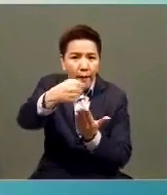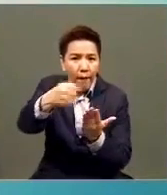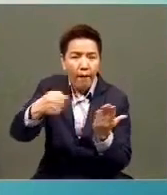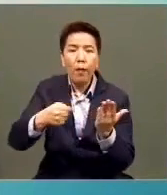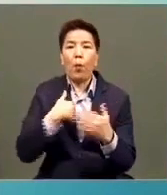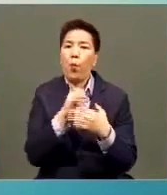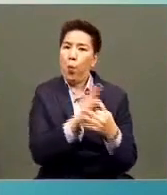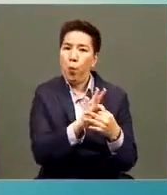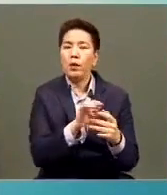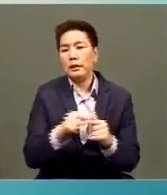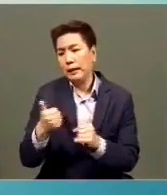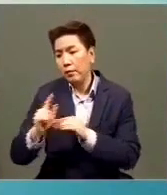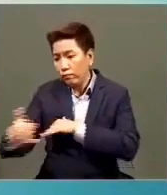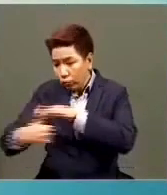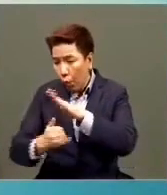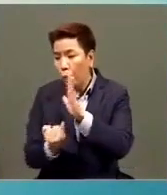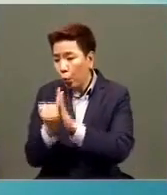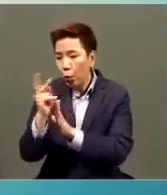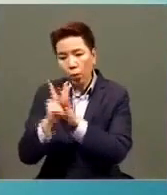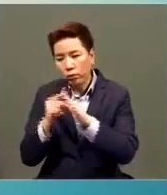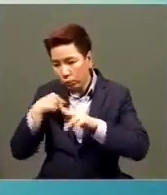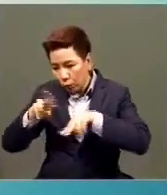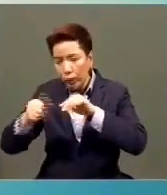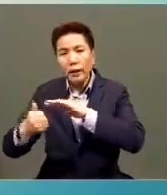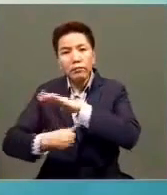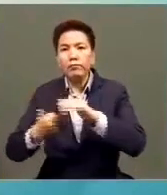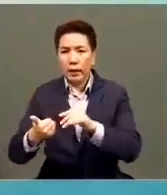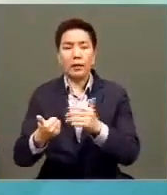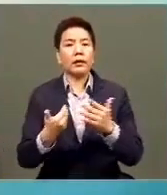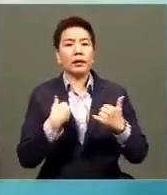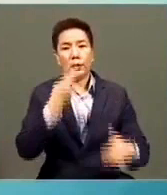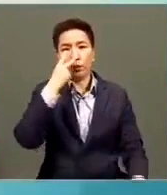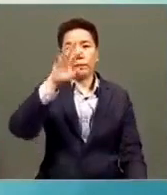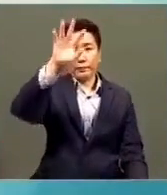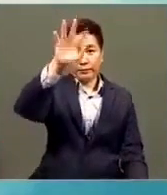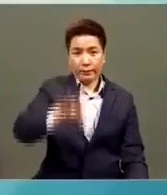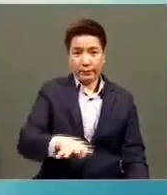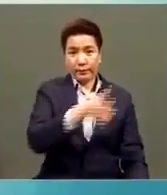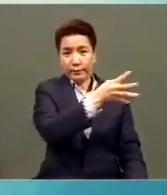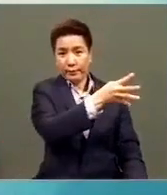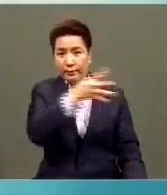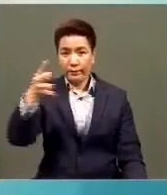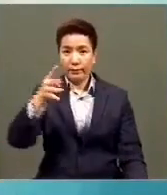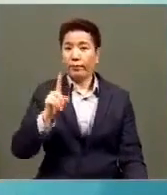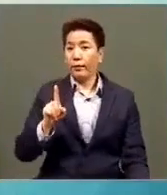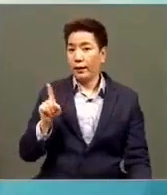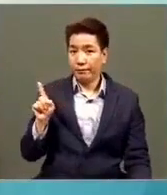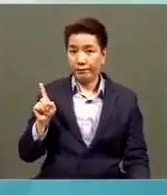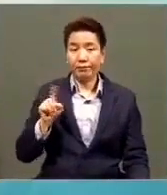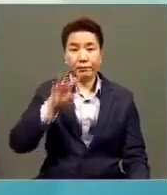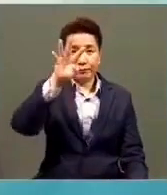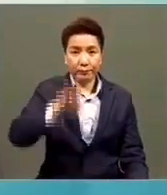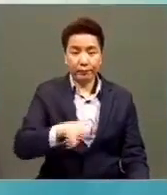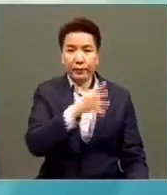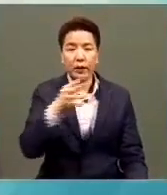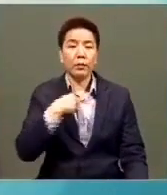ที่เราน่าเป็นห่วงกว่าค่ะไปต่อกันที่สกอร์บอร์ดค่ะหลายคนเรียกว่าอันนี้เป็นตารางหุ้นนะคะทุกๆวันท่